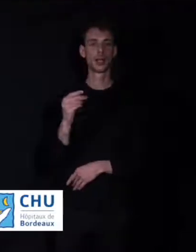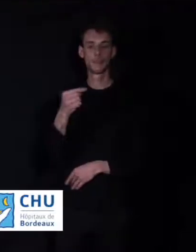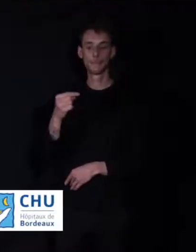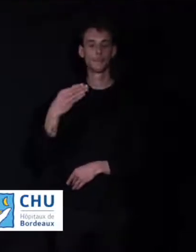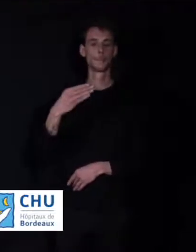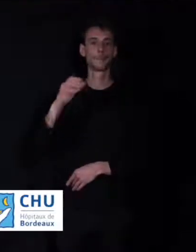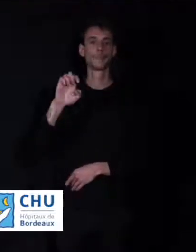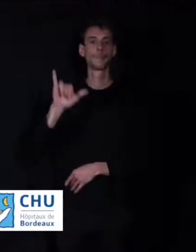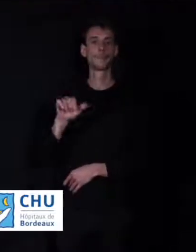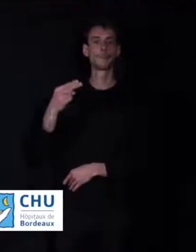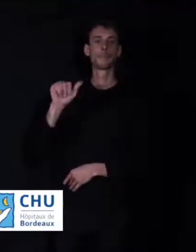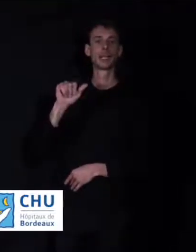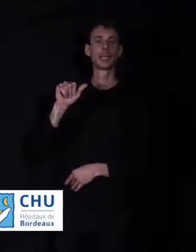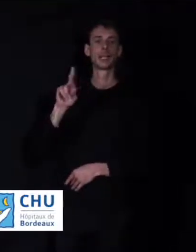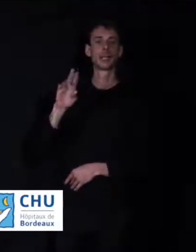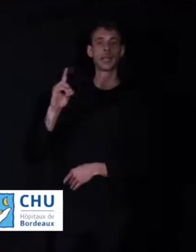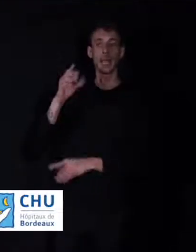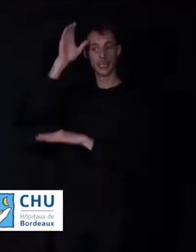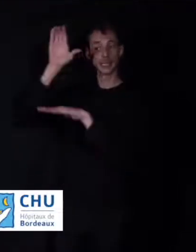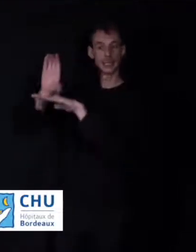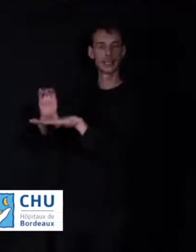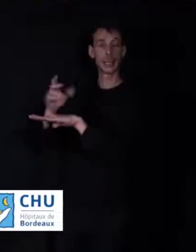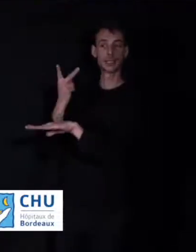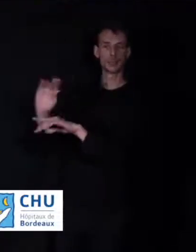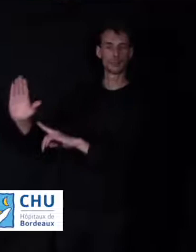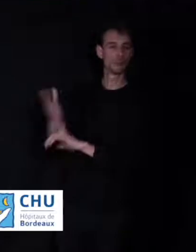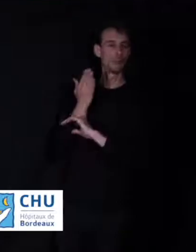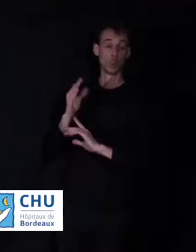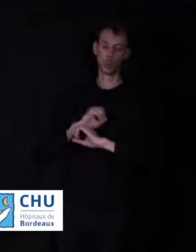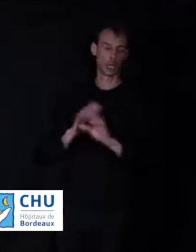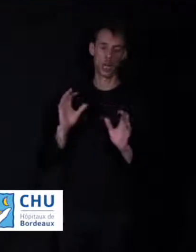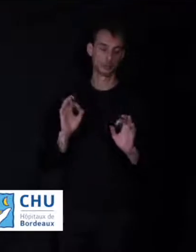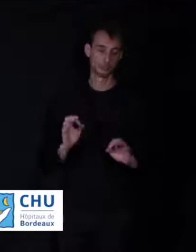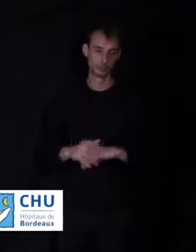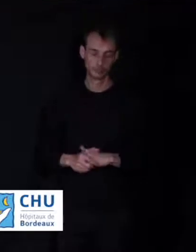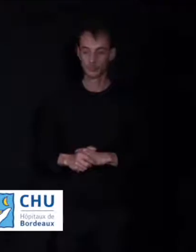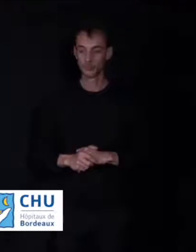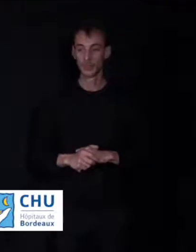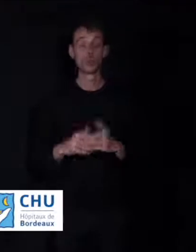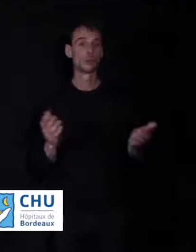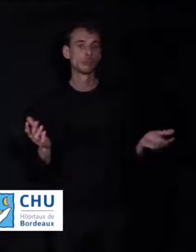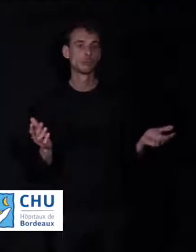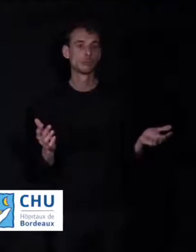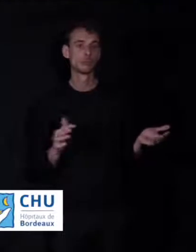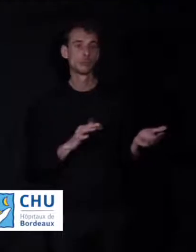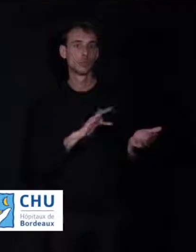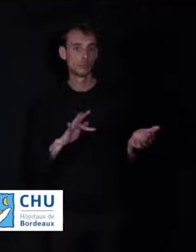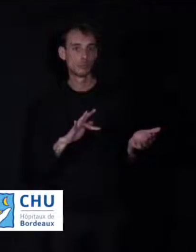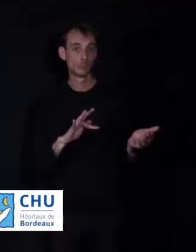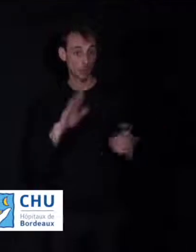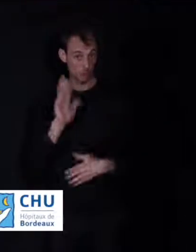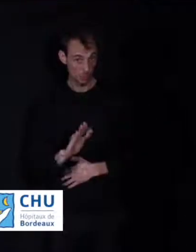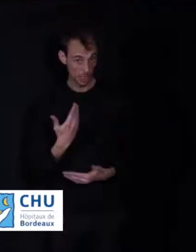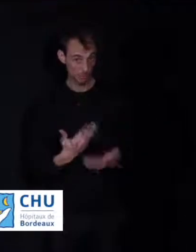Alors, est-ce que l'hésitation vaccinale est une spécialité française? Alors, on se réjouit tous d'avoir été en